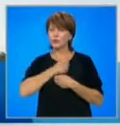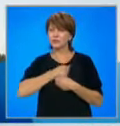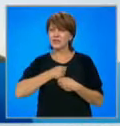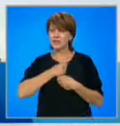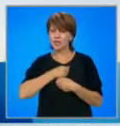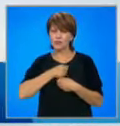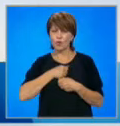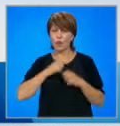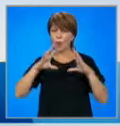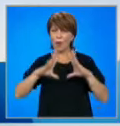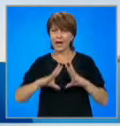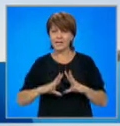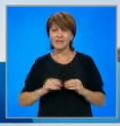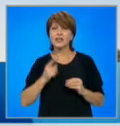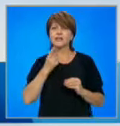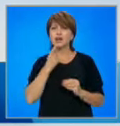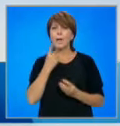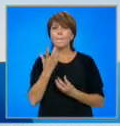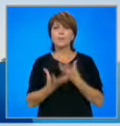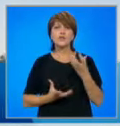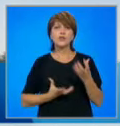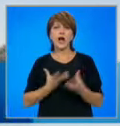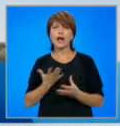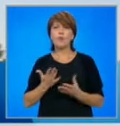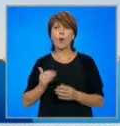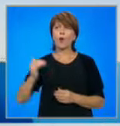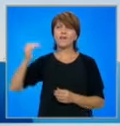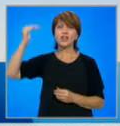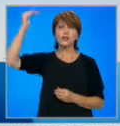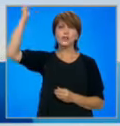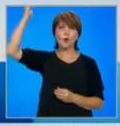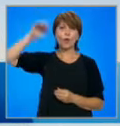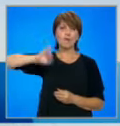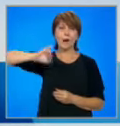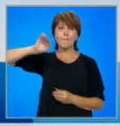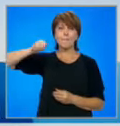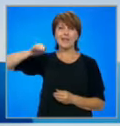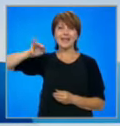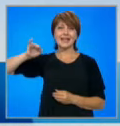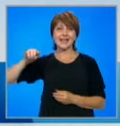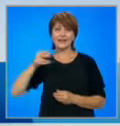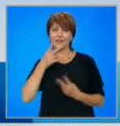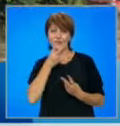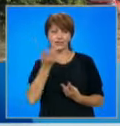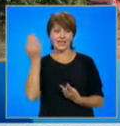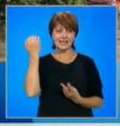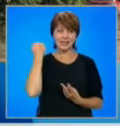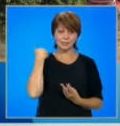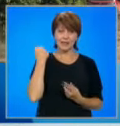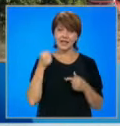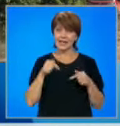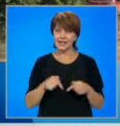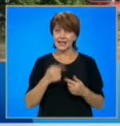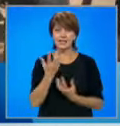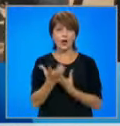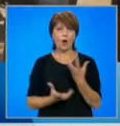угасяне от това, че пожарът е много високо в планината, която виждате зад мен. И днес